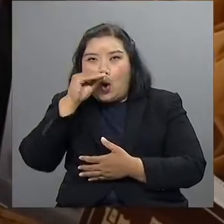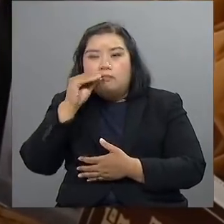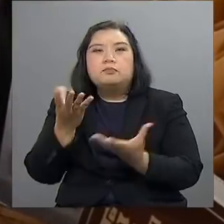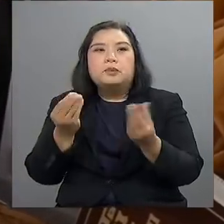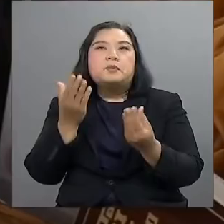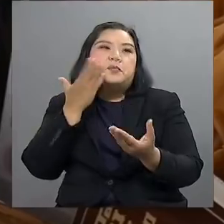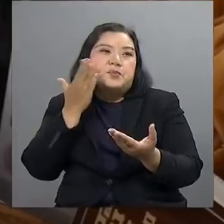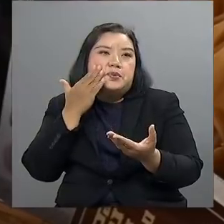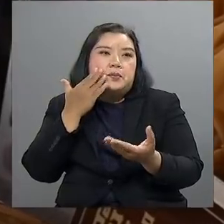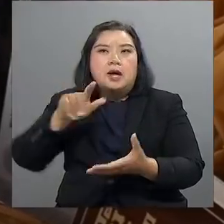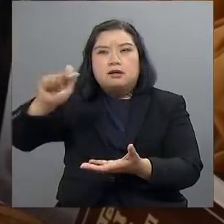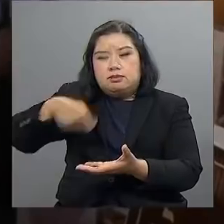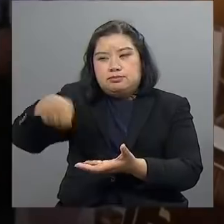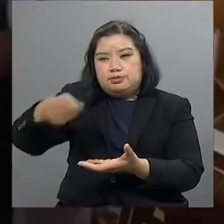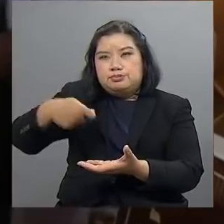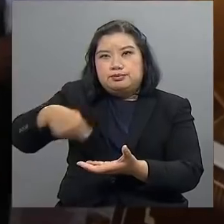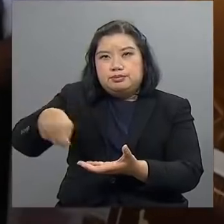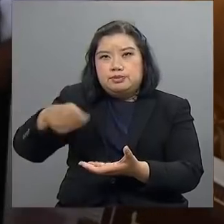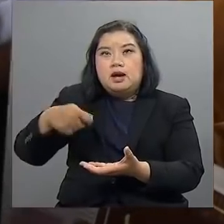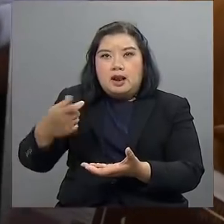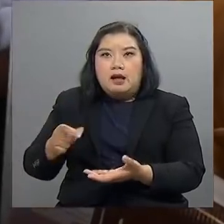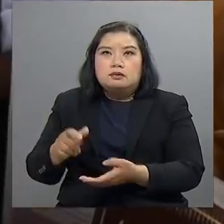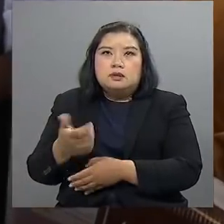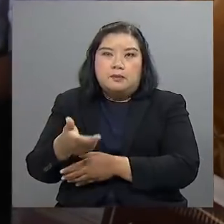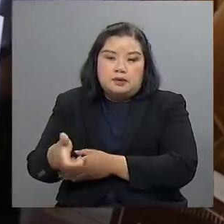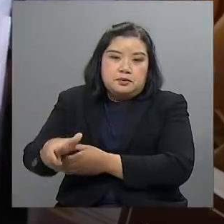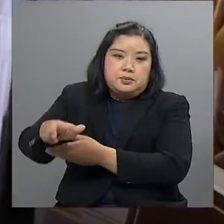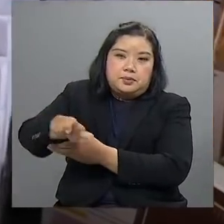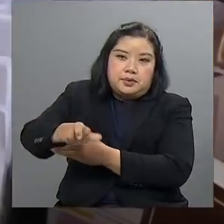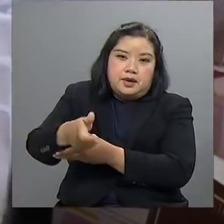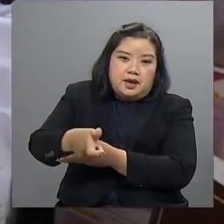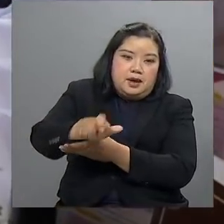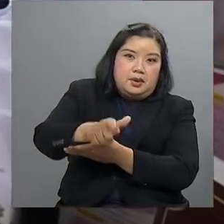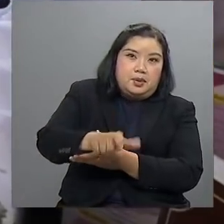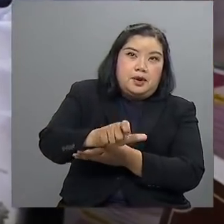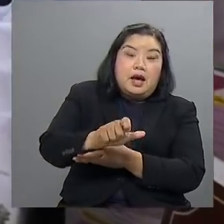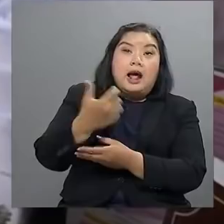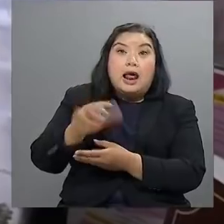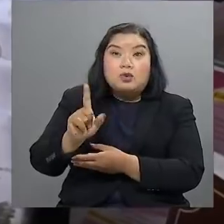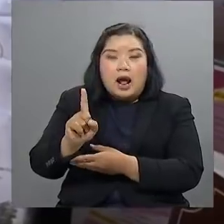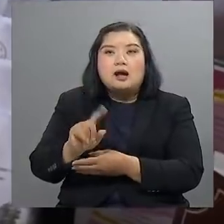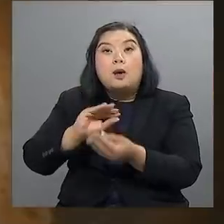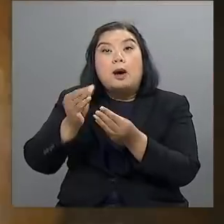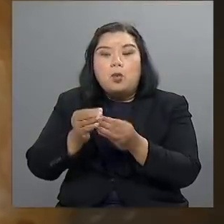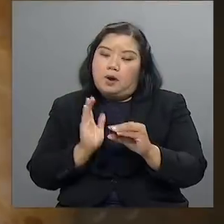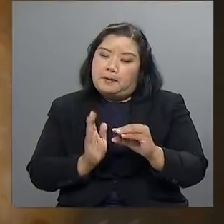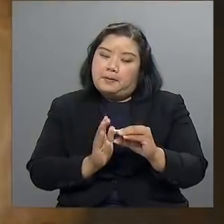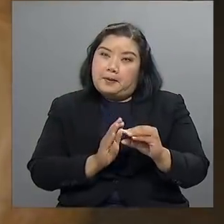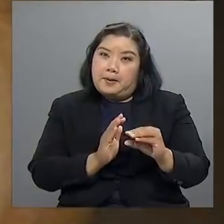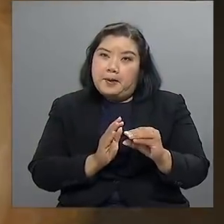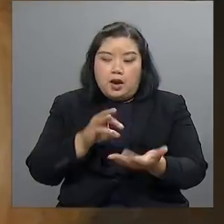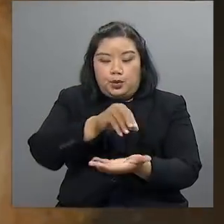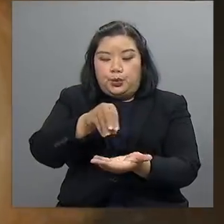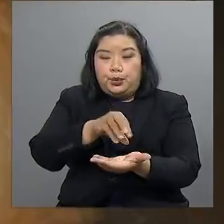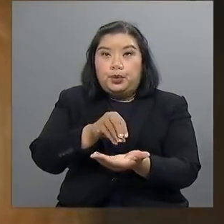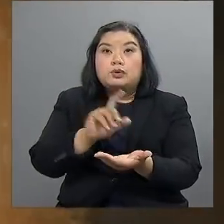อีกครั้งหนึ่งครับจากนั้นก็นำมาหยอดใส่ในทาร์ตแป้งเปล่าและใส่มะม่วงเบาที่หั่นเป็นชิ้นเล็กสี่เหลี่ยมลงไปเท่านี้ครับก็จะได้ท